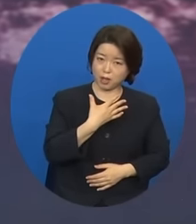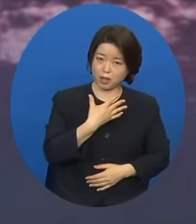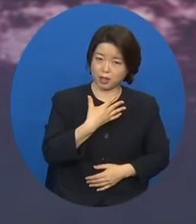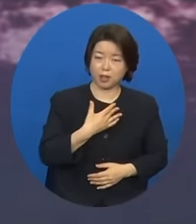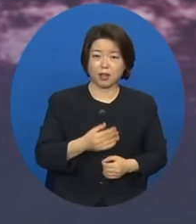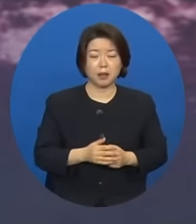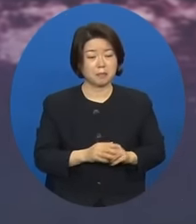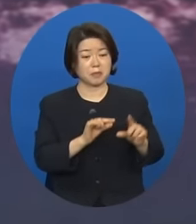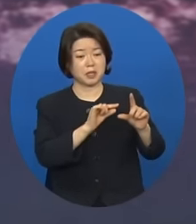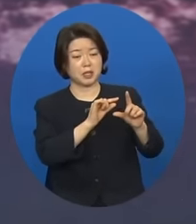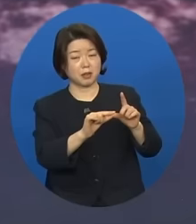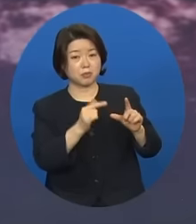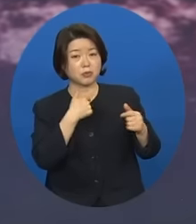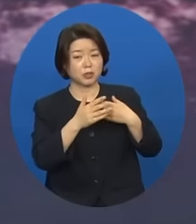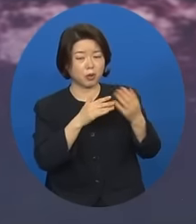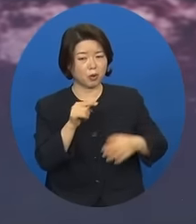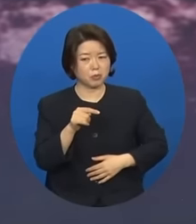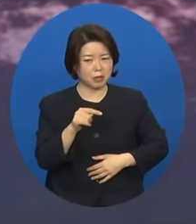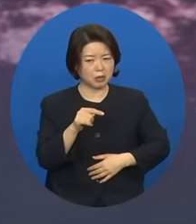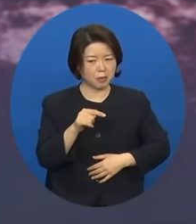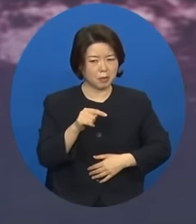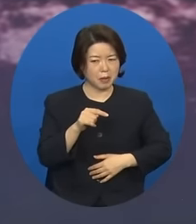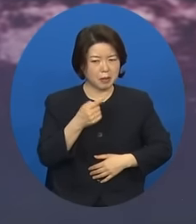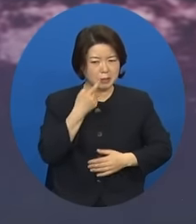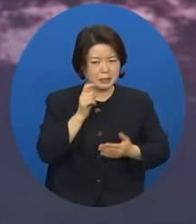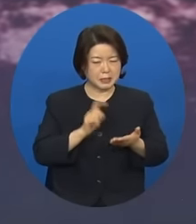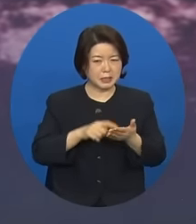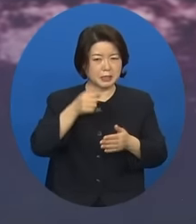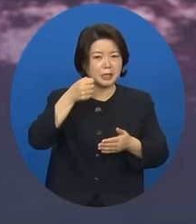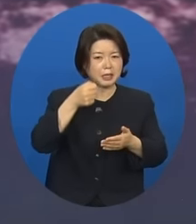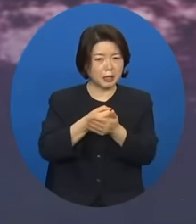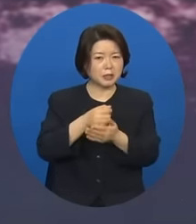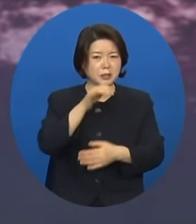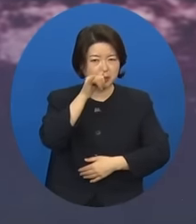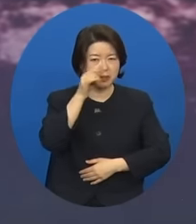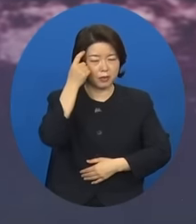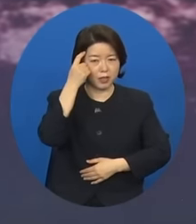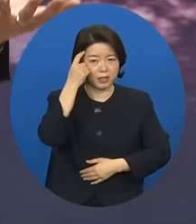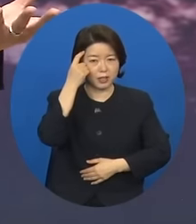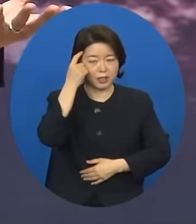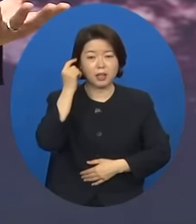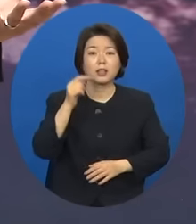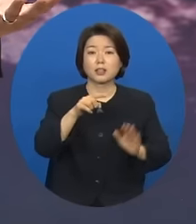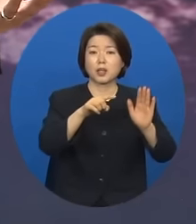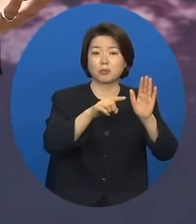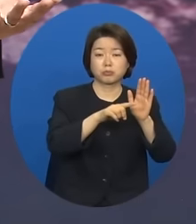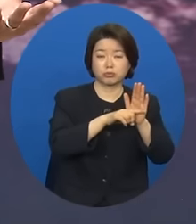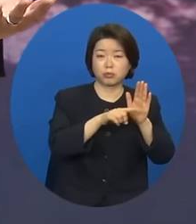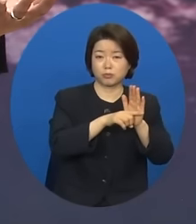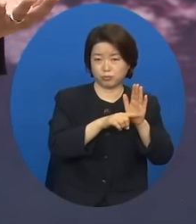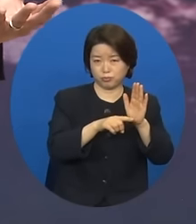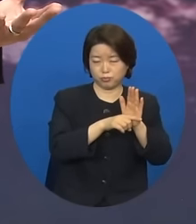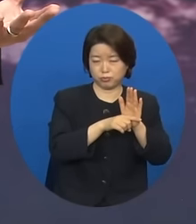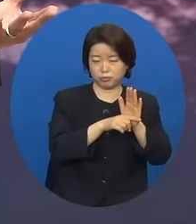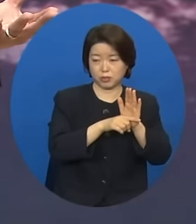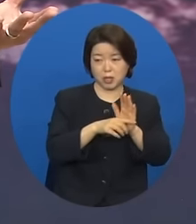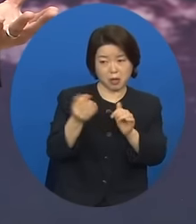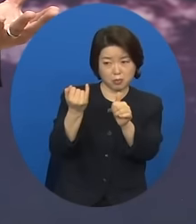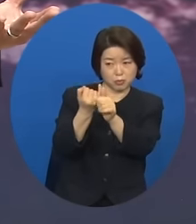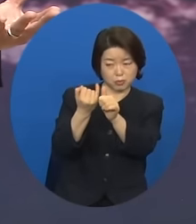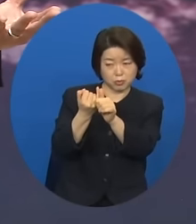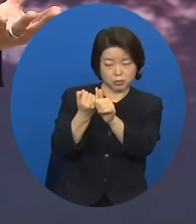일부 경험으로 섣부른 결론을 내린게 아니냐 그것이 부정적인 기대로 이어지죠 부부는